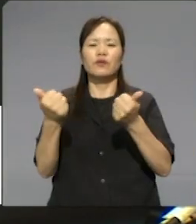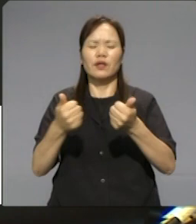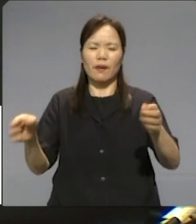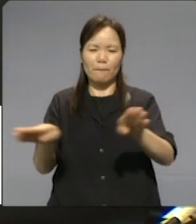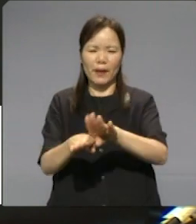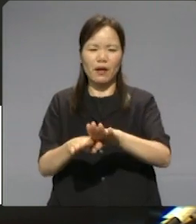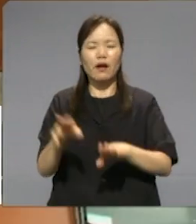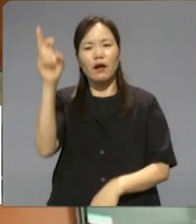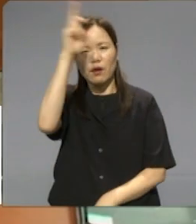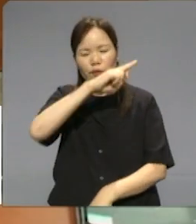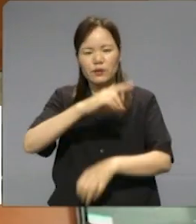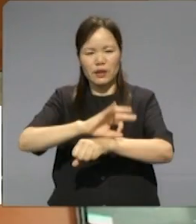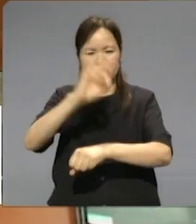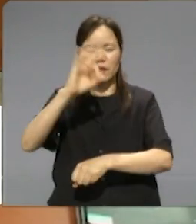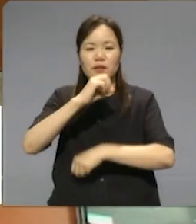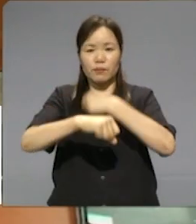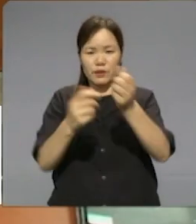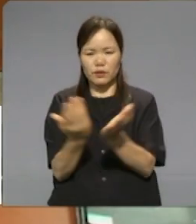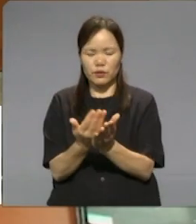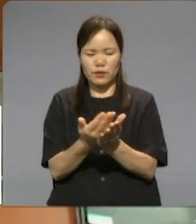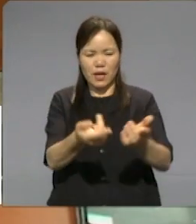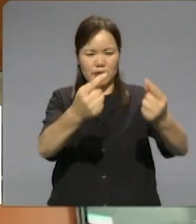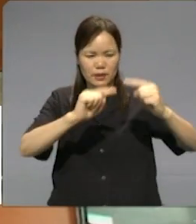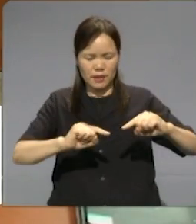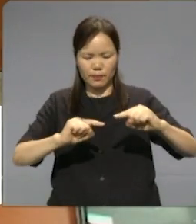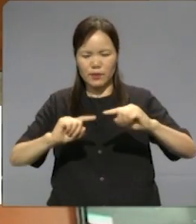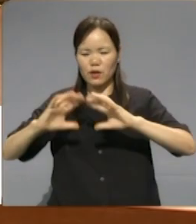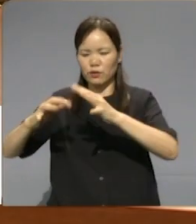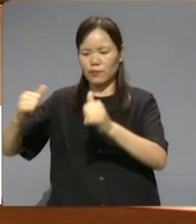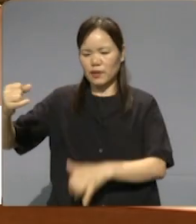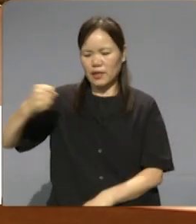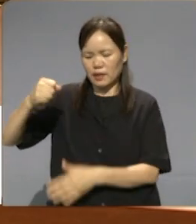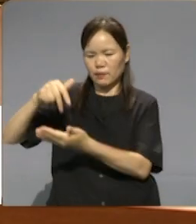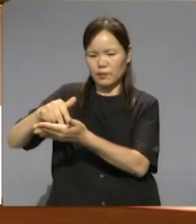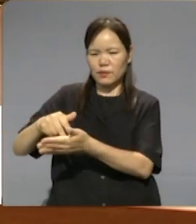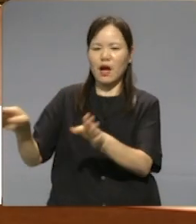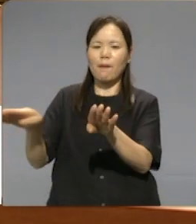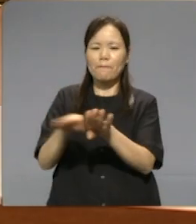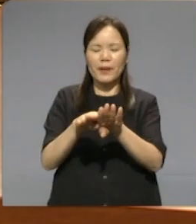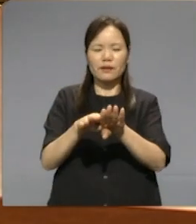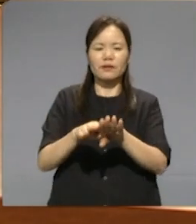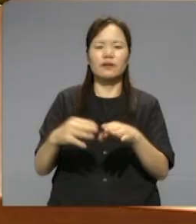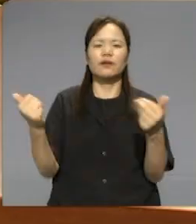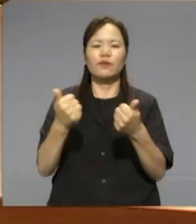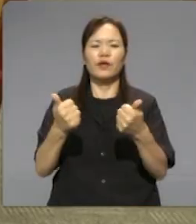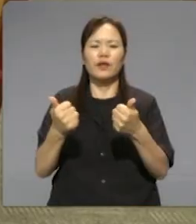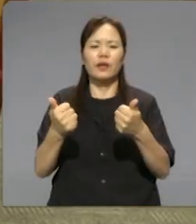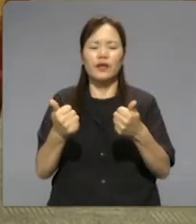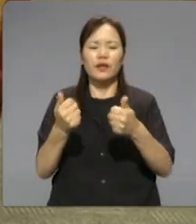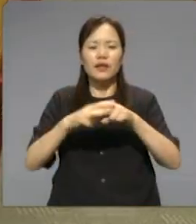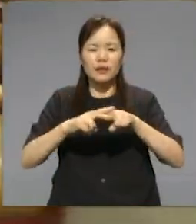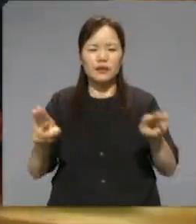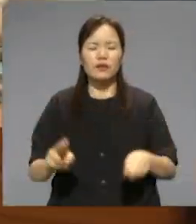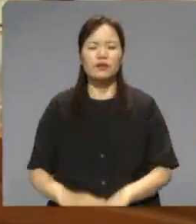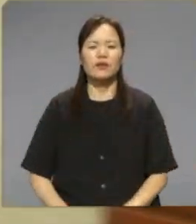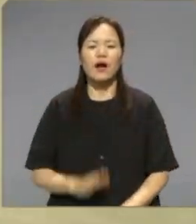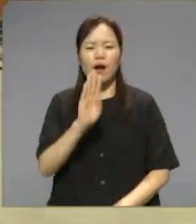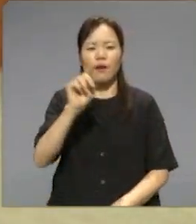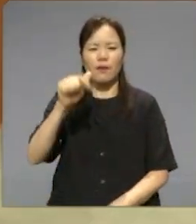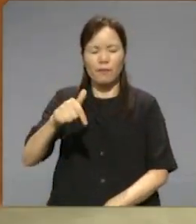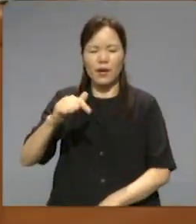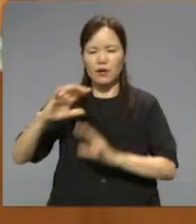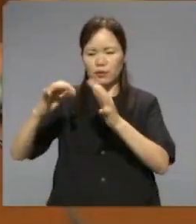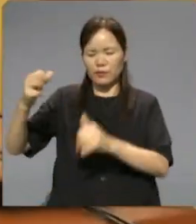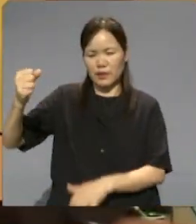오전 10시 더불어민주당은 참석했는데 국민의 이미 불참하며 열리지 않은 겁니다 박성준 국민의 힘 위원만